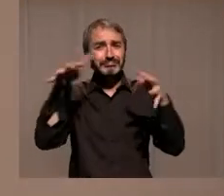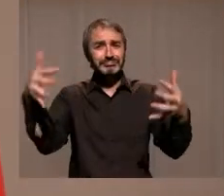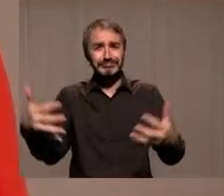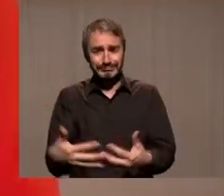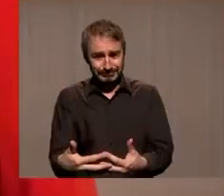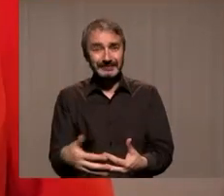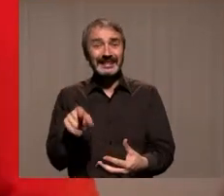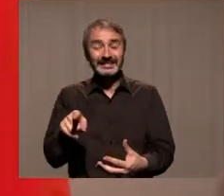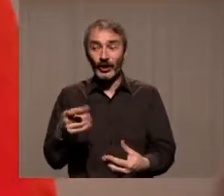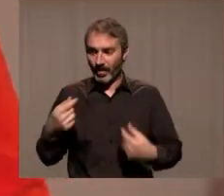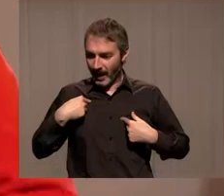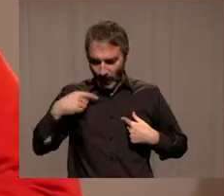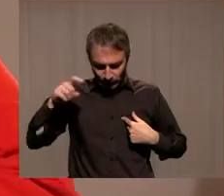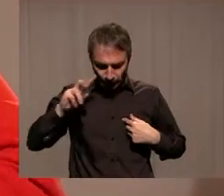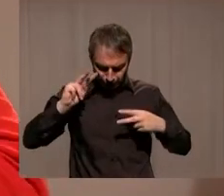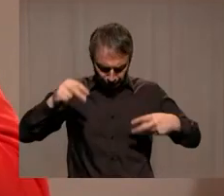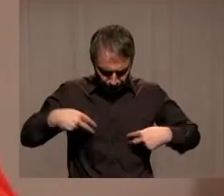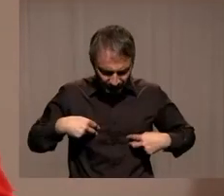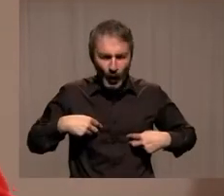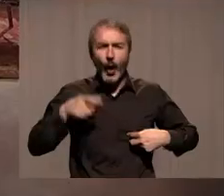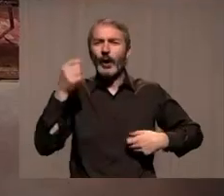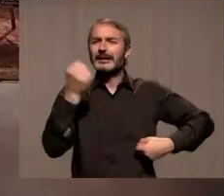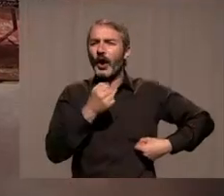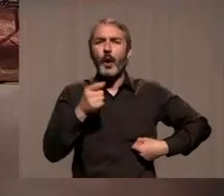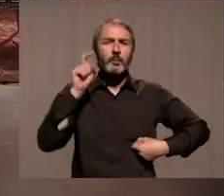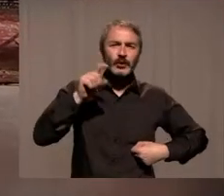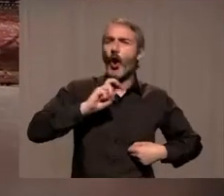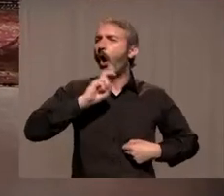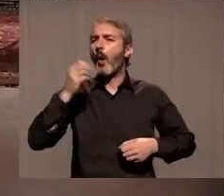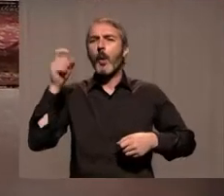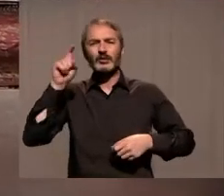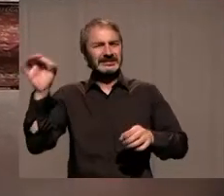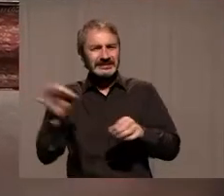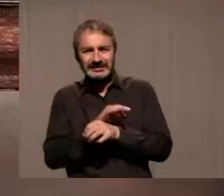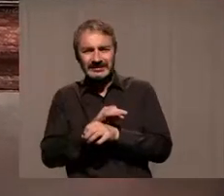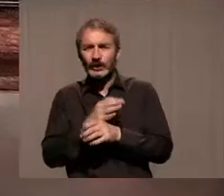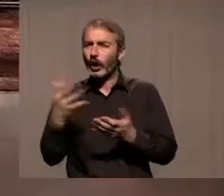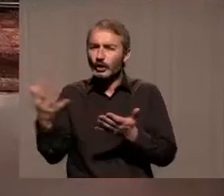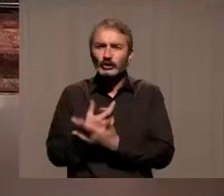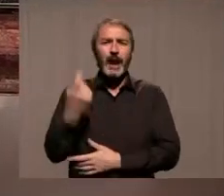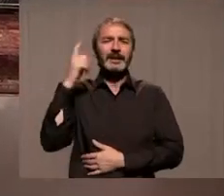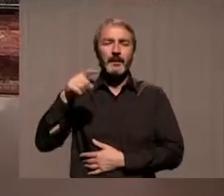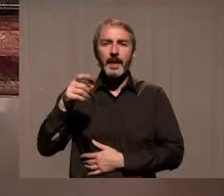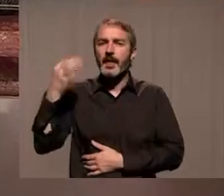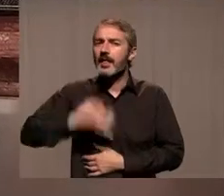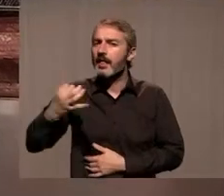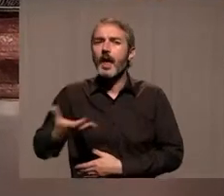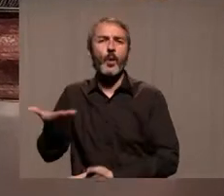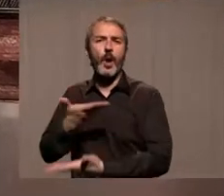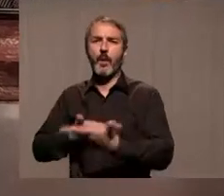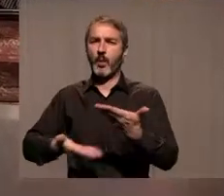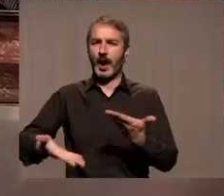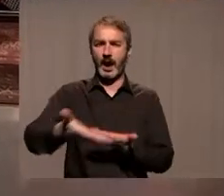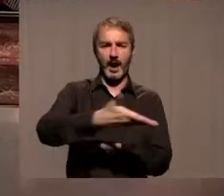a personal no docent, a tots els estudiants, ens ha ensenyat a col·laborar entre nosaltres,